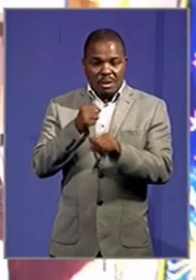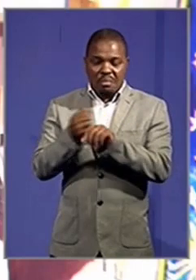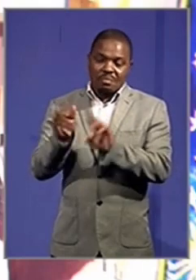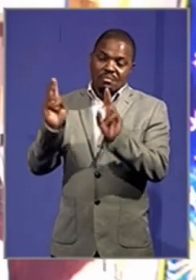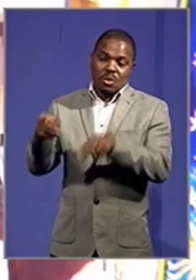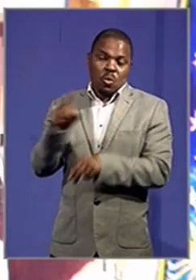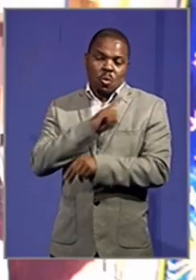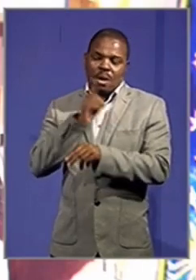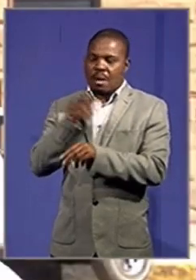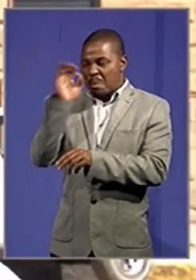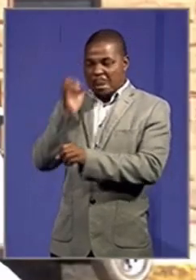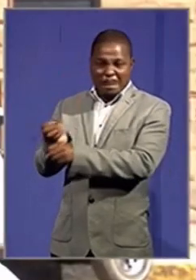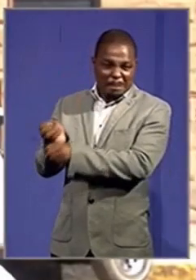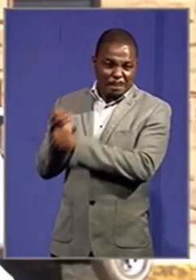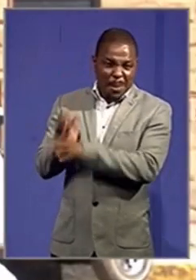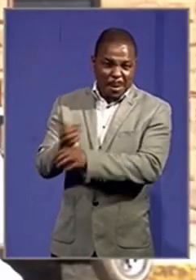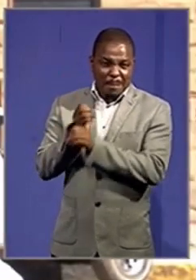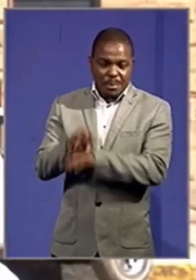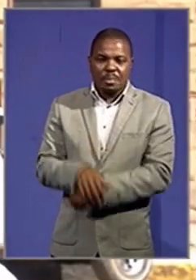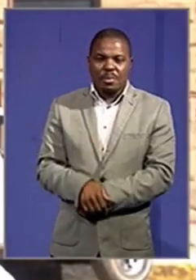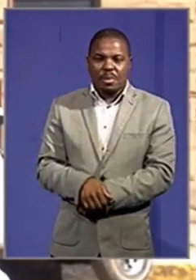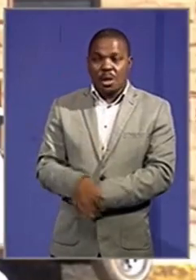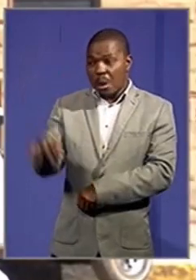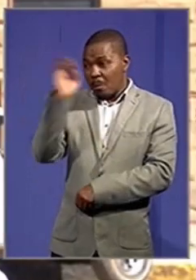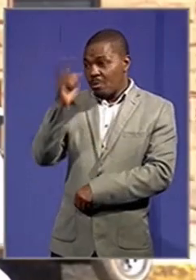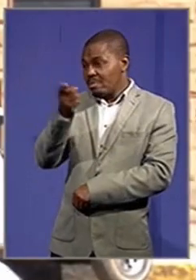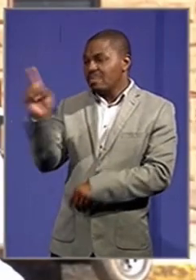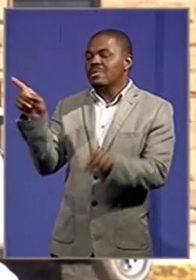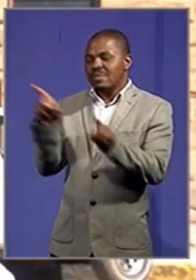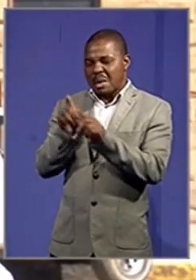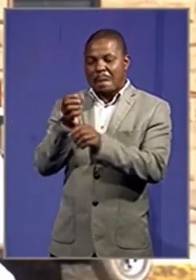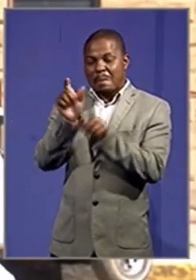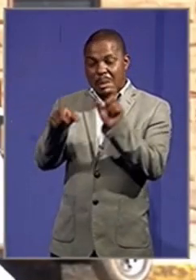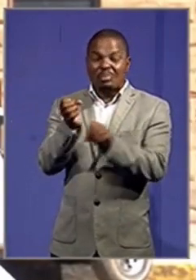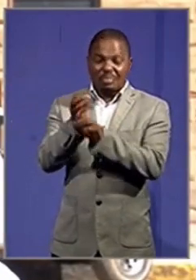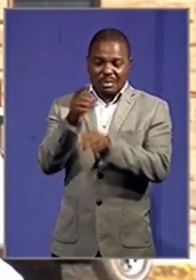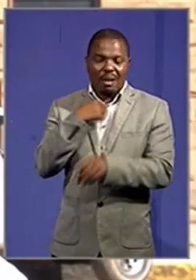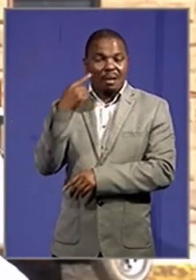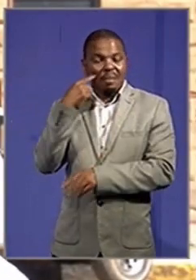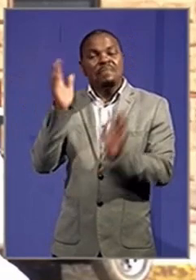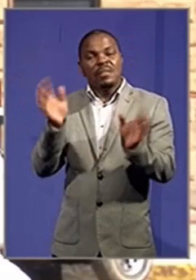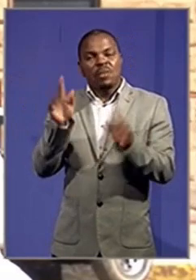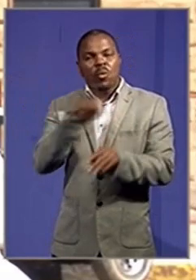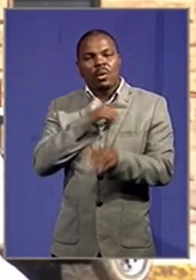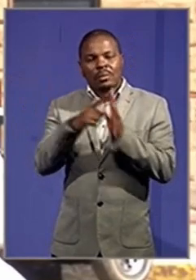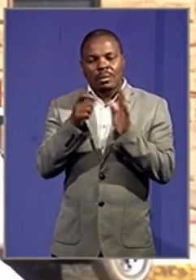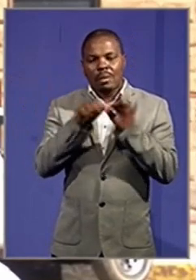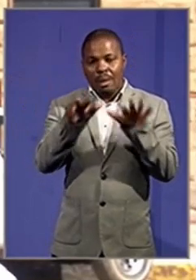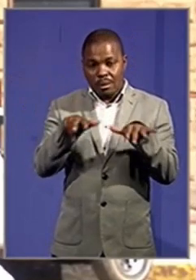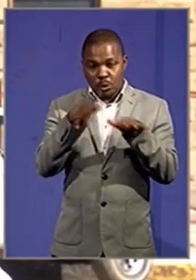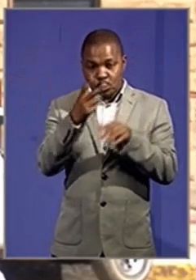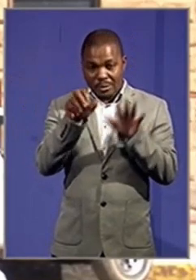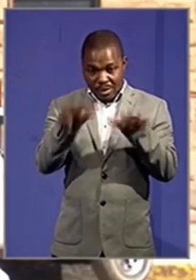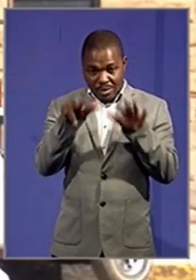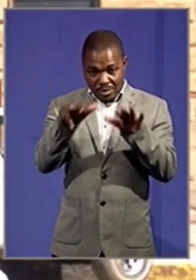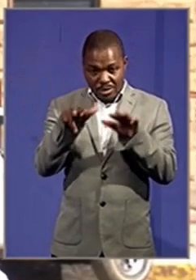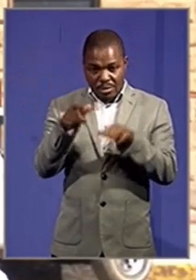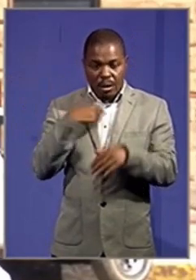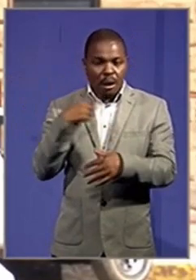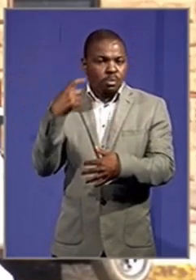tsa ho otlwa. Mapolesa o tla batho ene le nna ke na le bopaki bono hobane le nna ka 2018 ba kile ba ngotla ke le mokgahlano wa